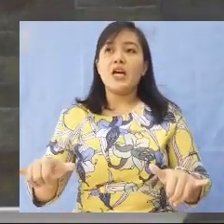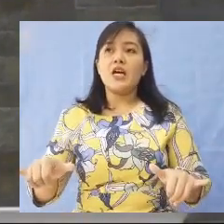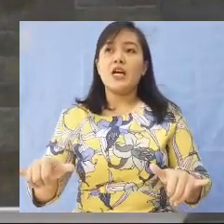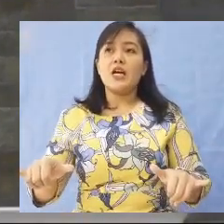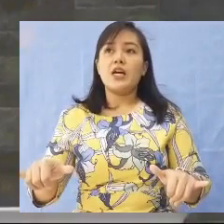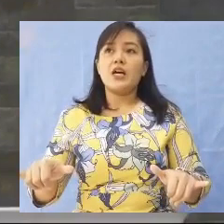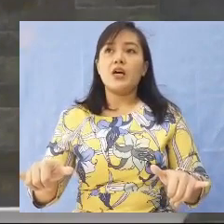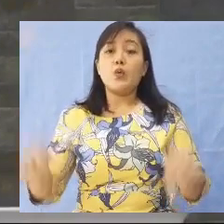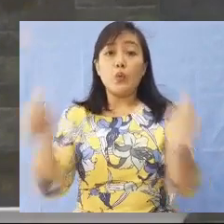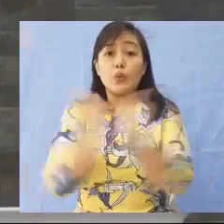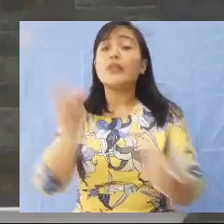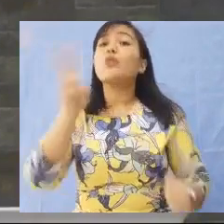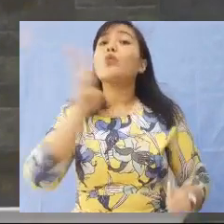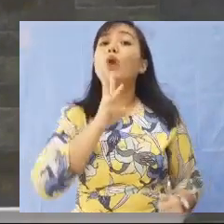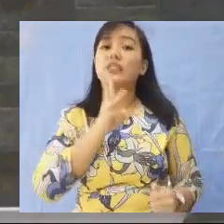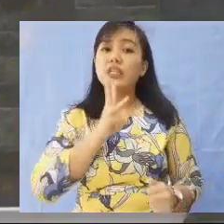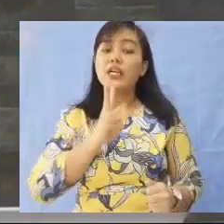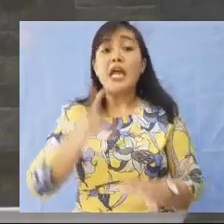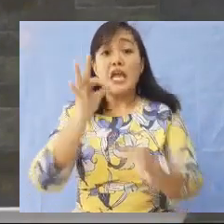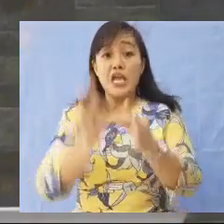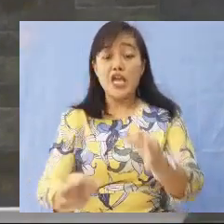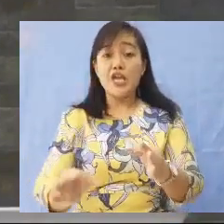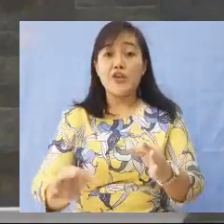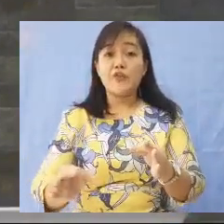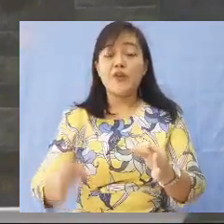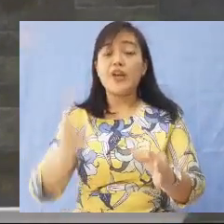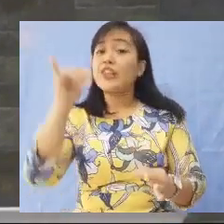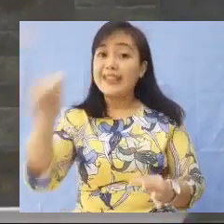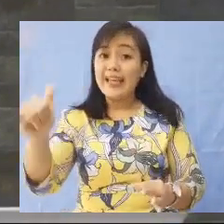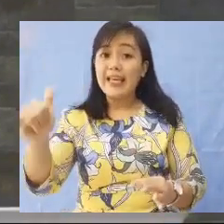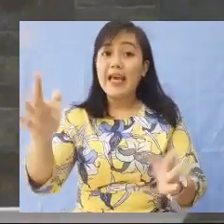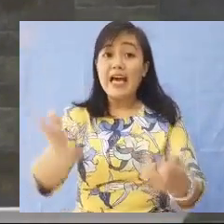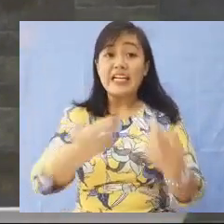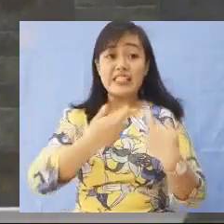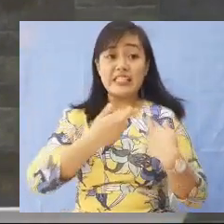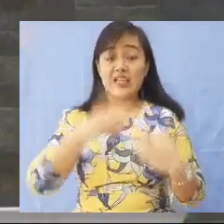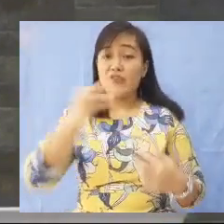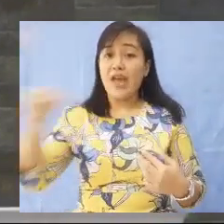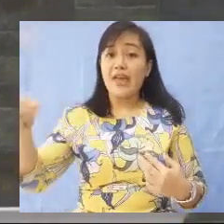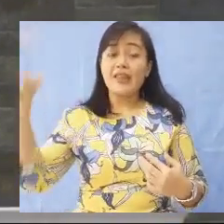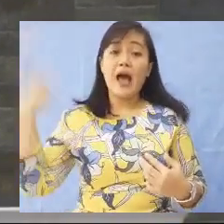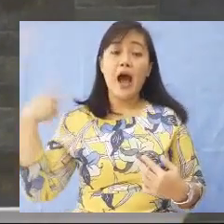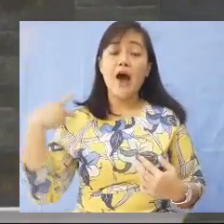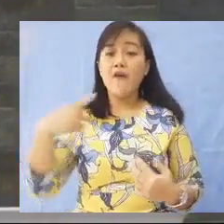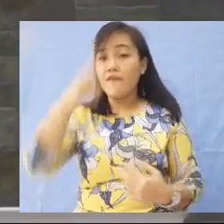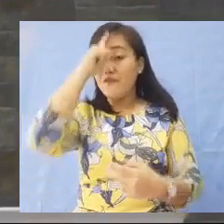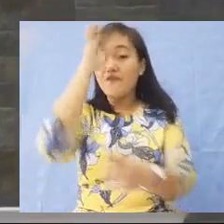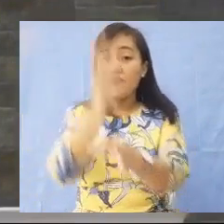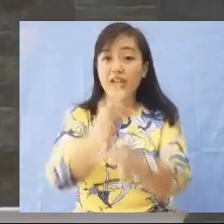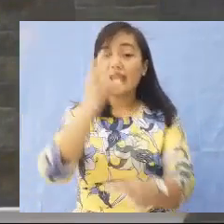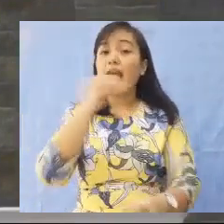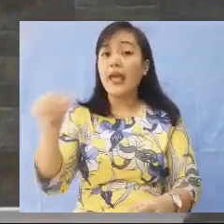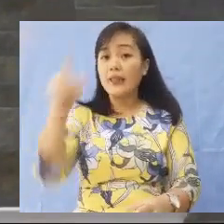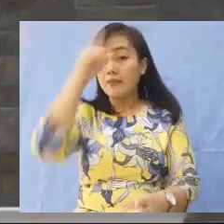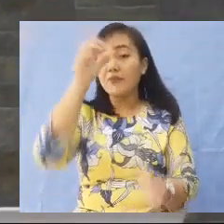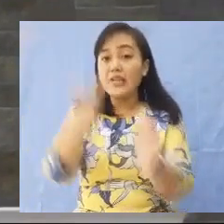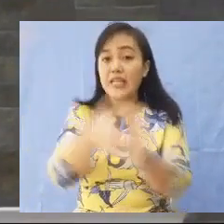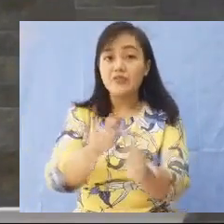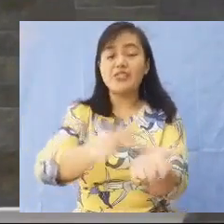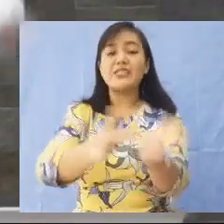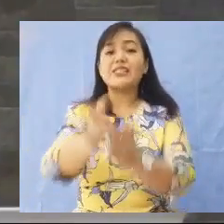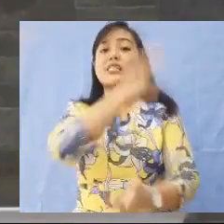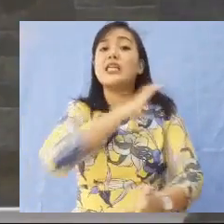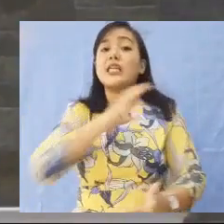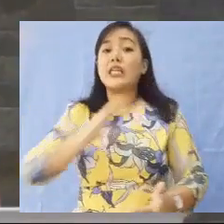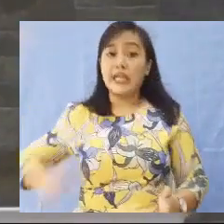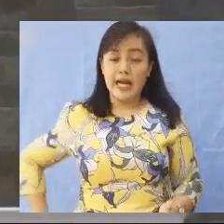4? In John chapter 4 po, ay makikita po natin dyan na ang Panginoong Jesucristo po ay sinend out niya